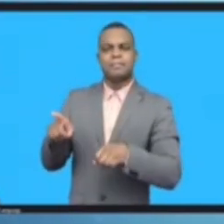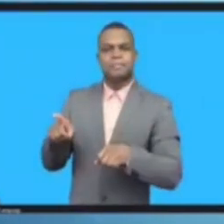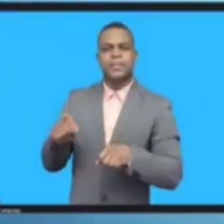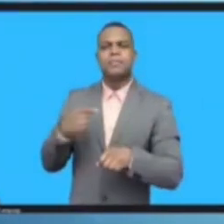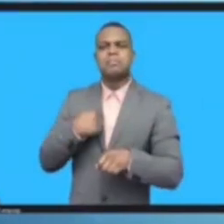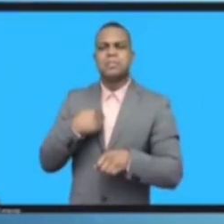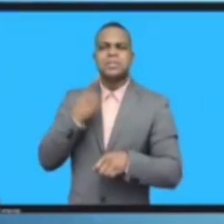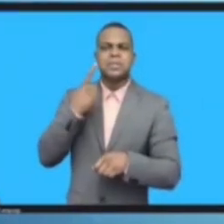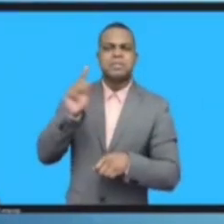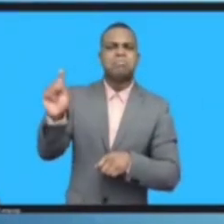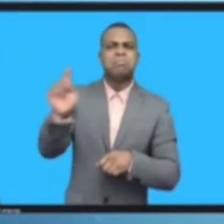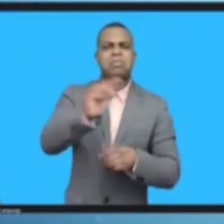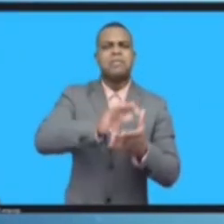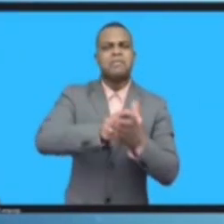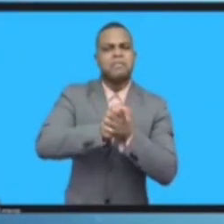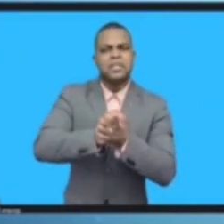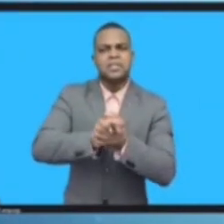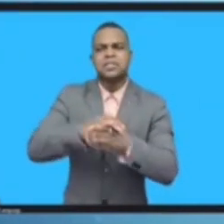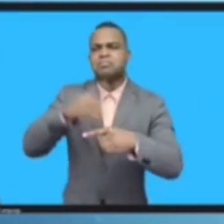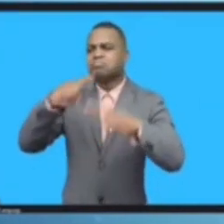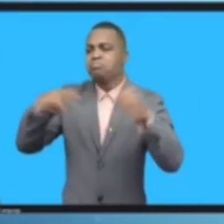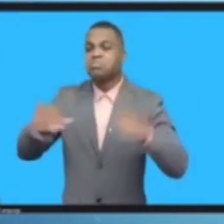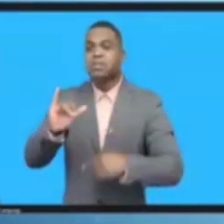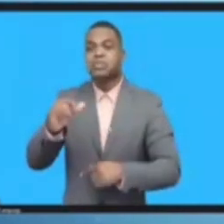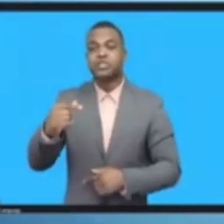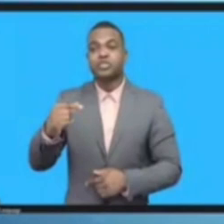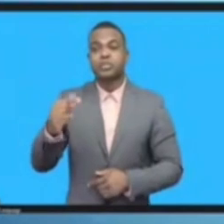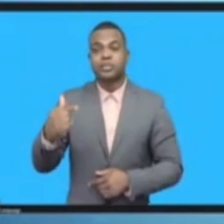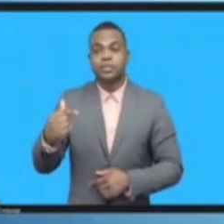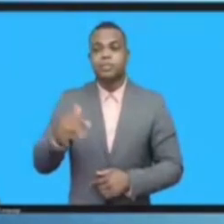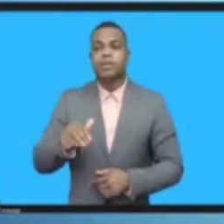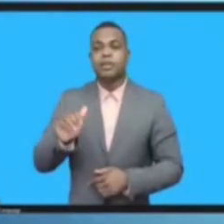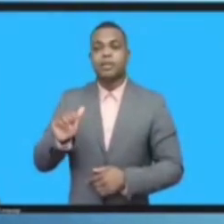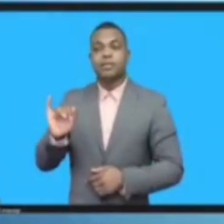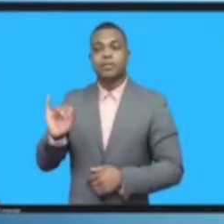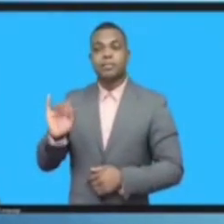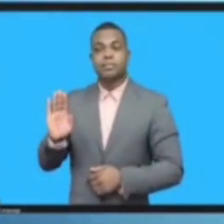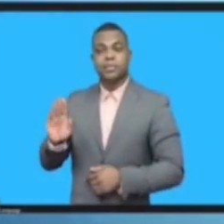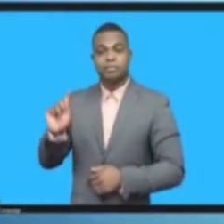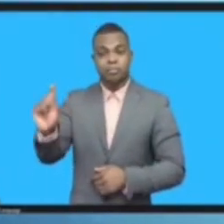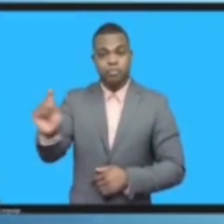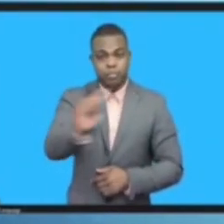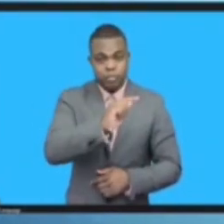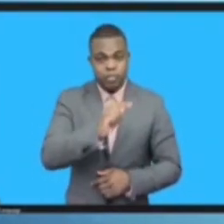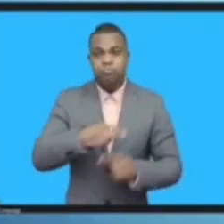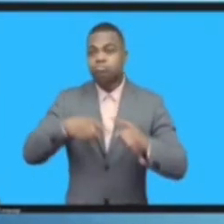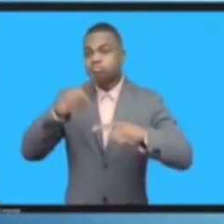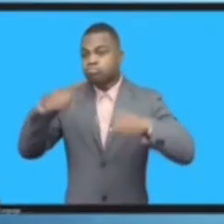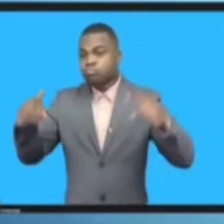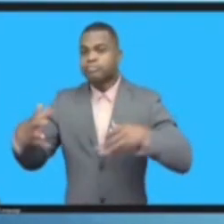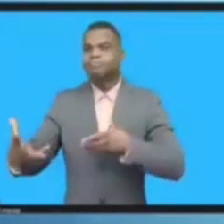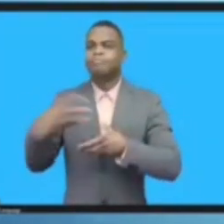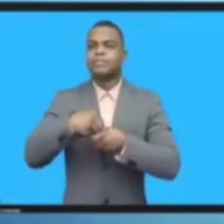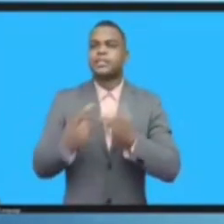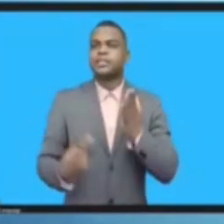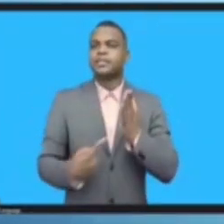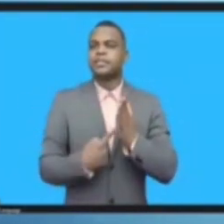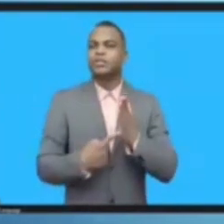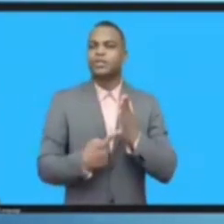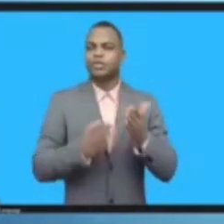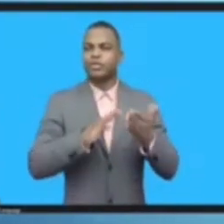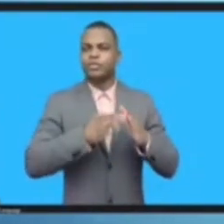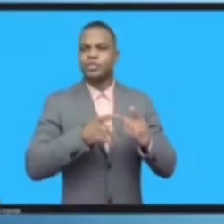ressens, et cela sur une quarantaine d'années. Vous n'entendrez jamais dire que l'Internet, tout d'un